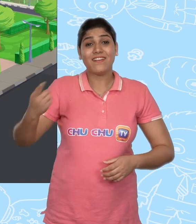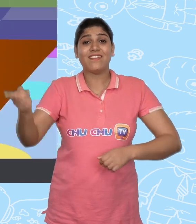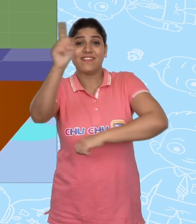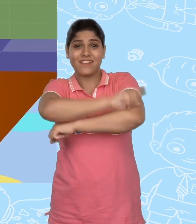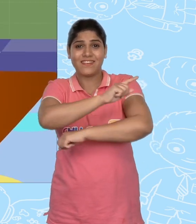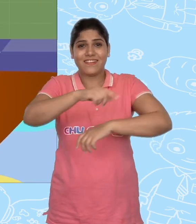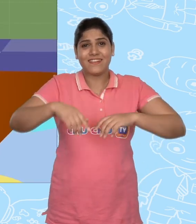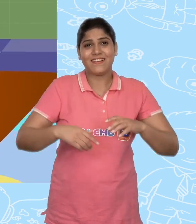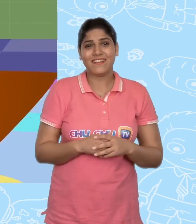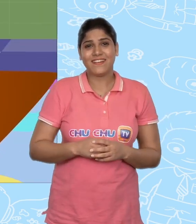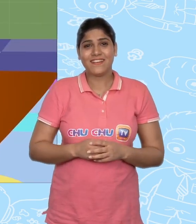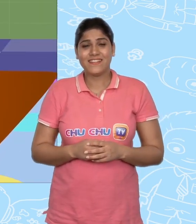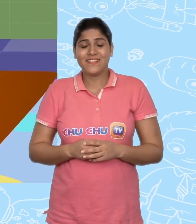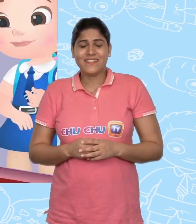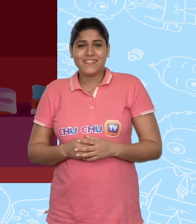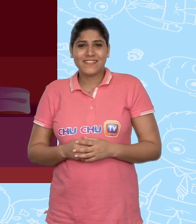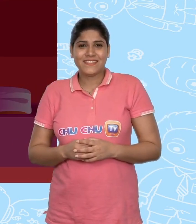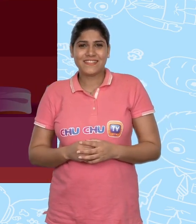अगले दिन